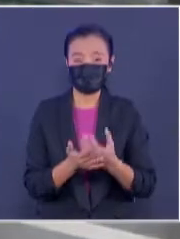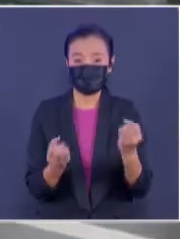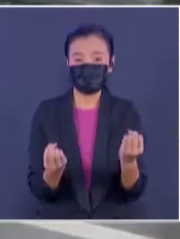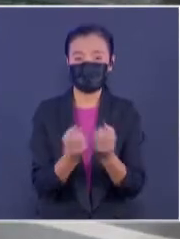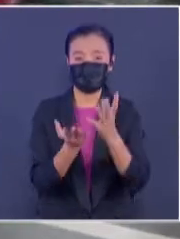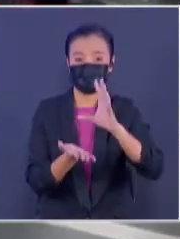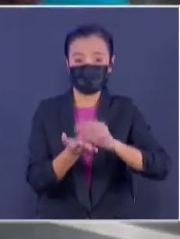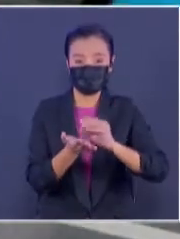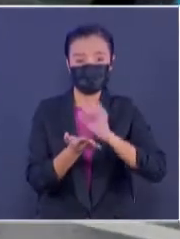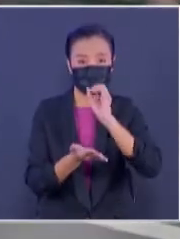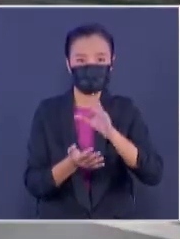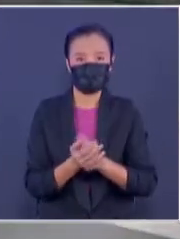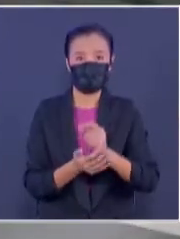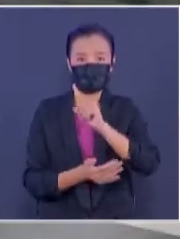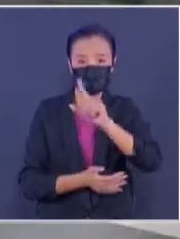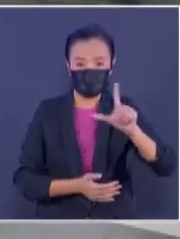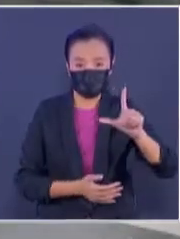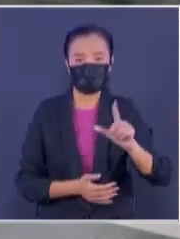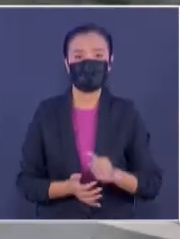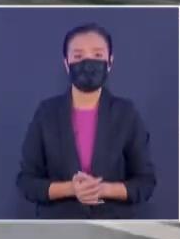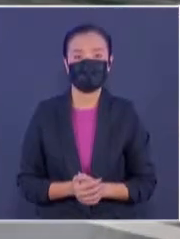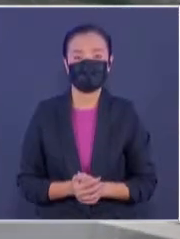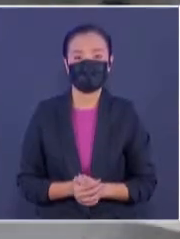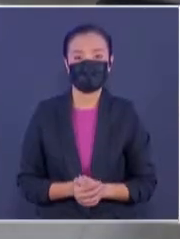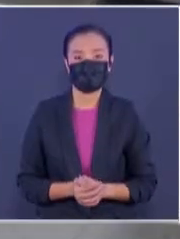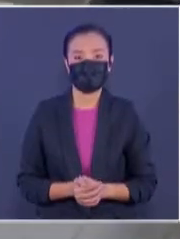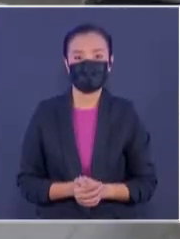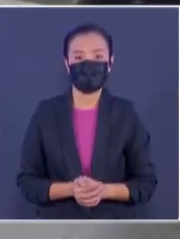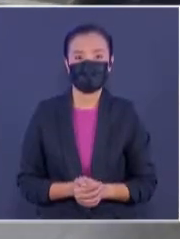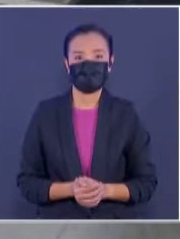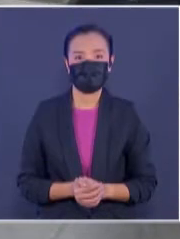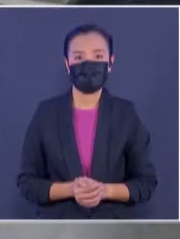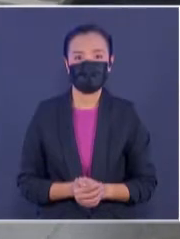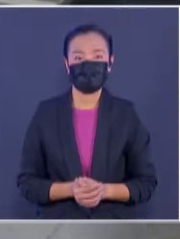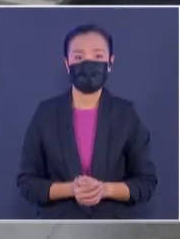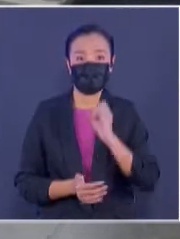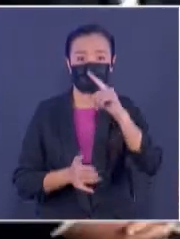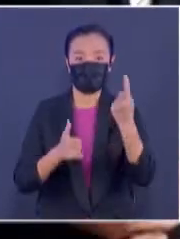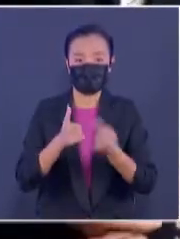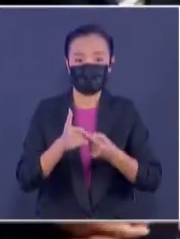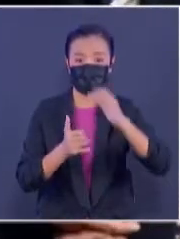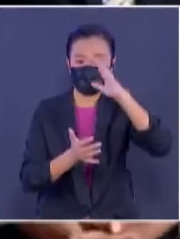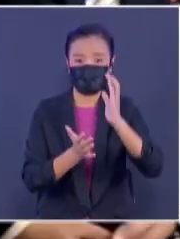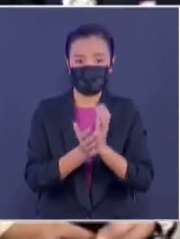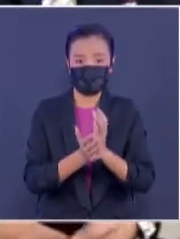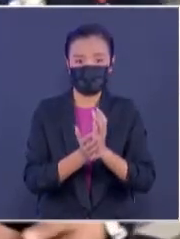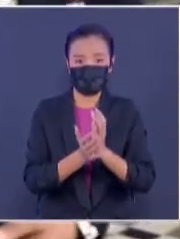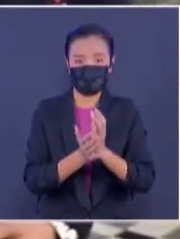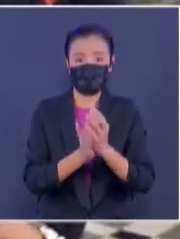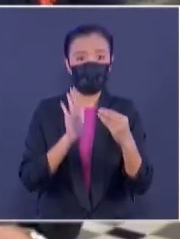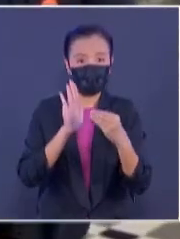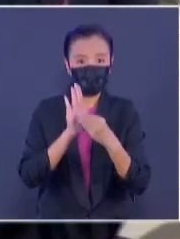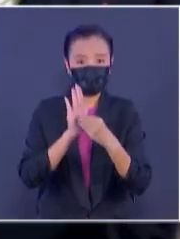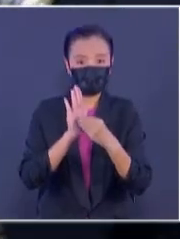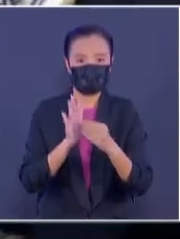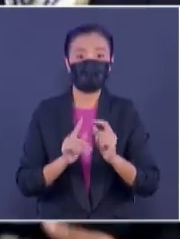จากข้อมูลบอกว่าเป็นล้านบาทครับเบื้องต้นได้แจ้งความดำเนินคดีไว้ที่สถานีตำรวจนครบาลในท้องที่แ